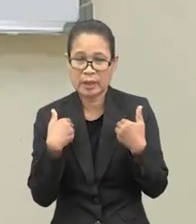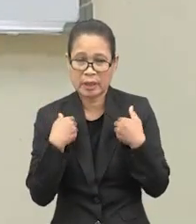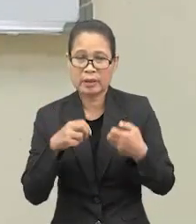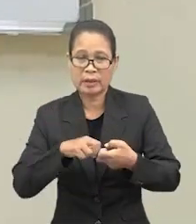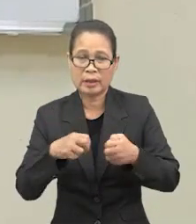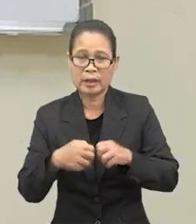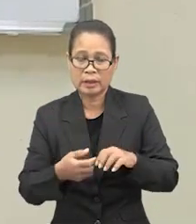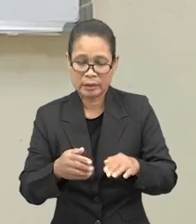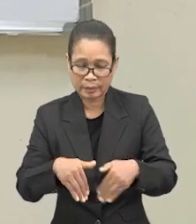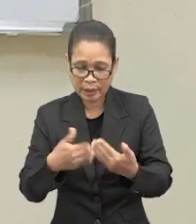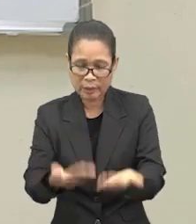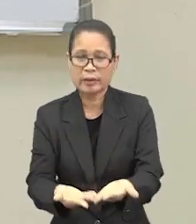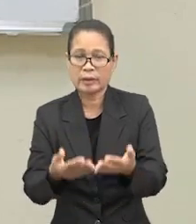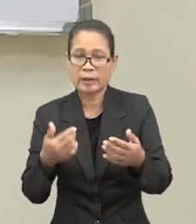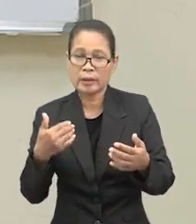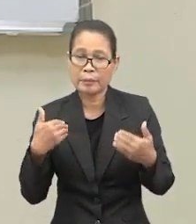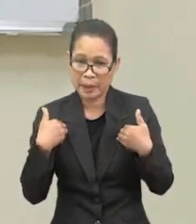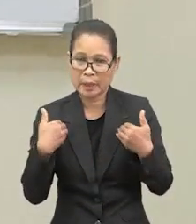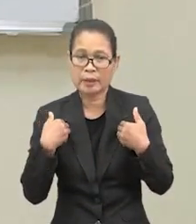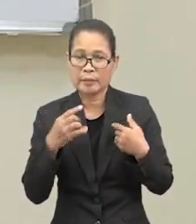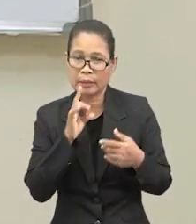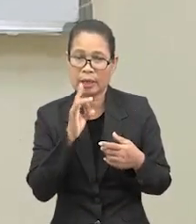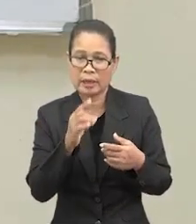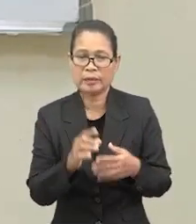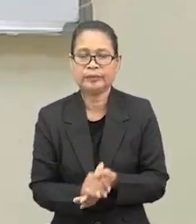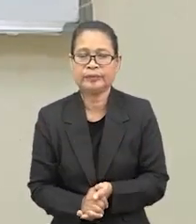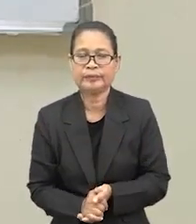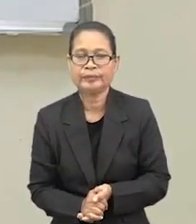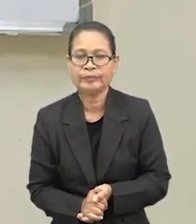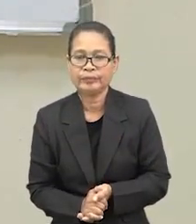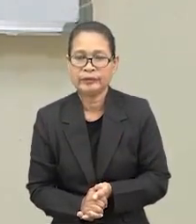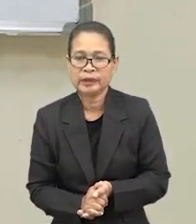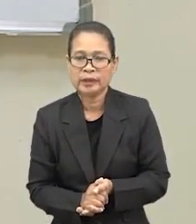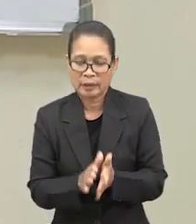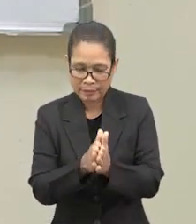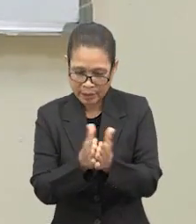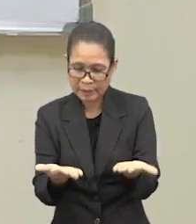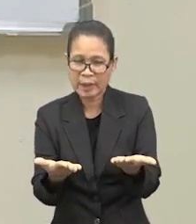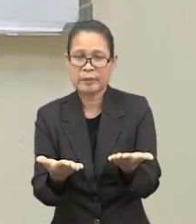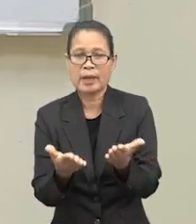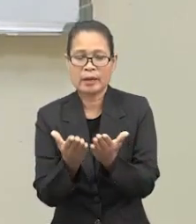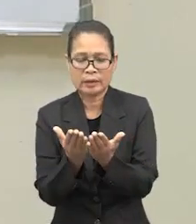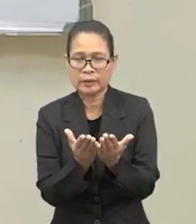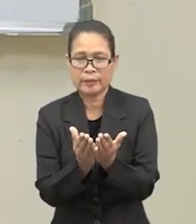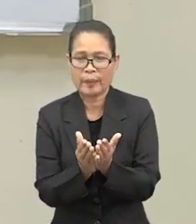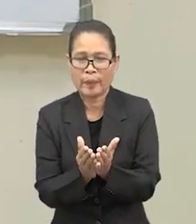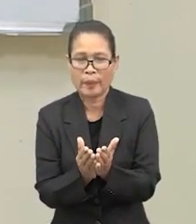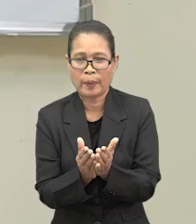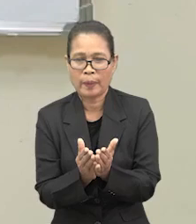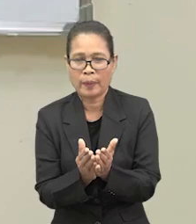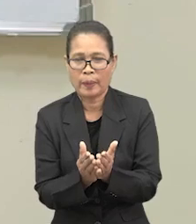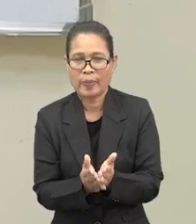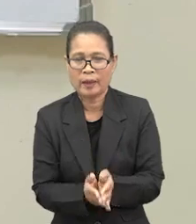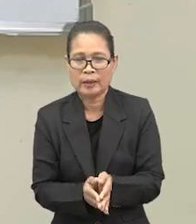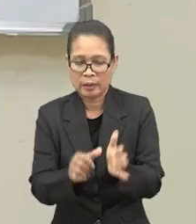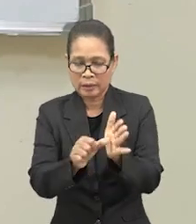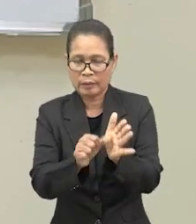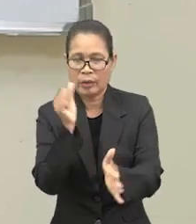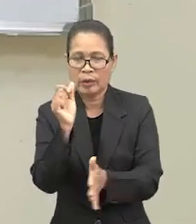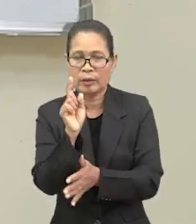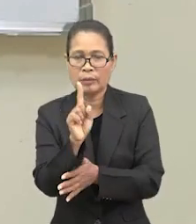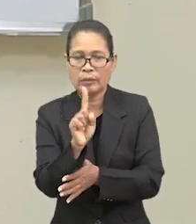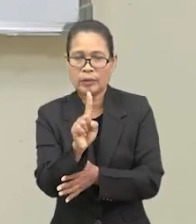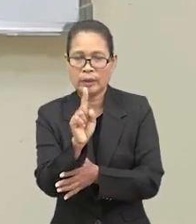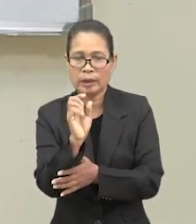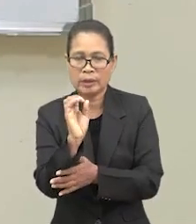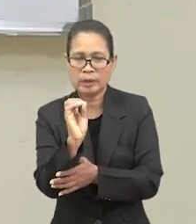mùi núp. Miên ca bằng ca chùm nọt men đai rửa tì. Chà. Còn dọ sập hư lại hai nữ.